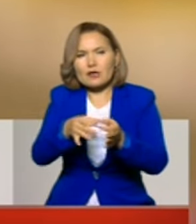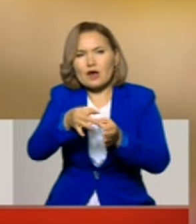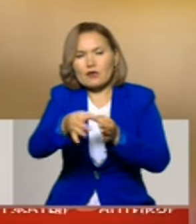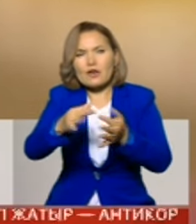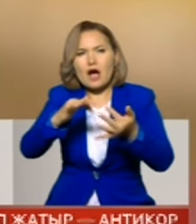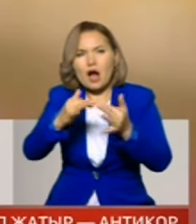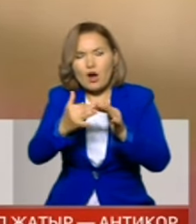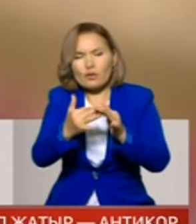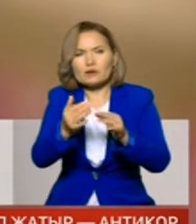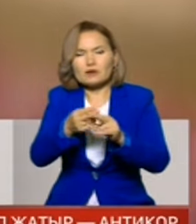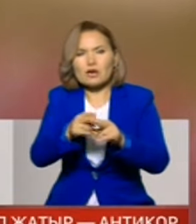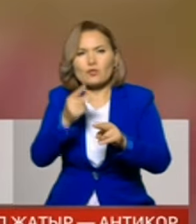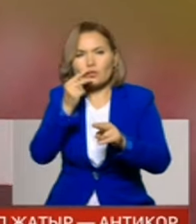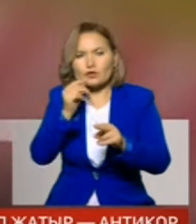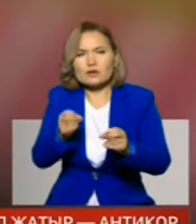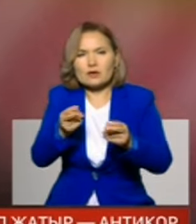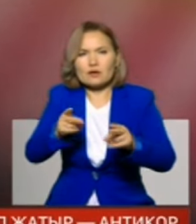жердегі ауылдан тапты.